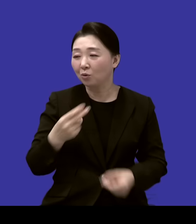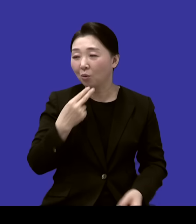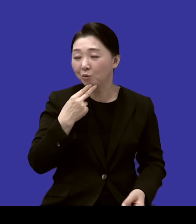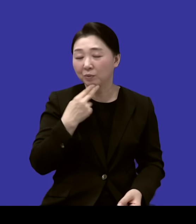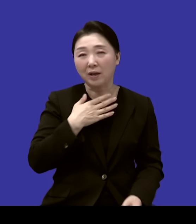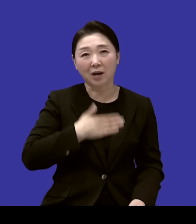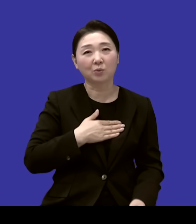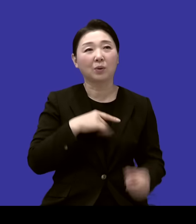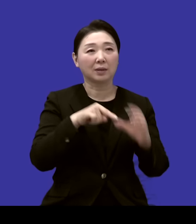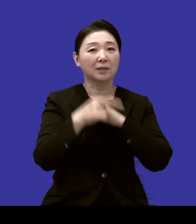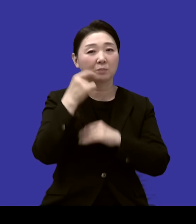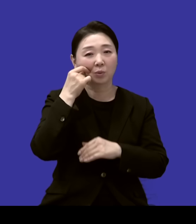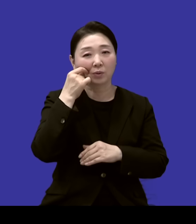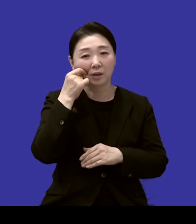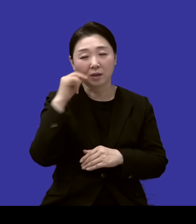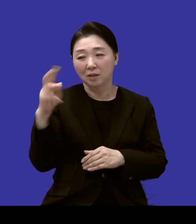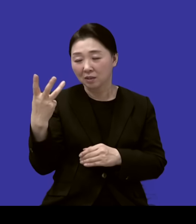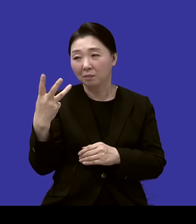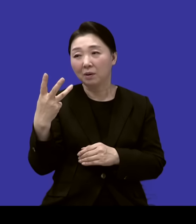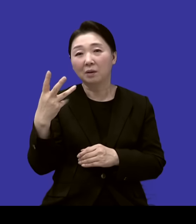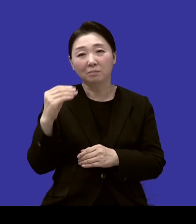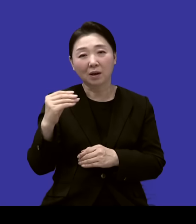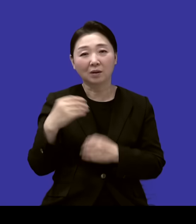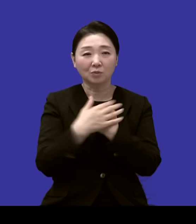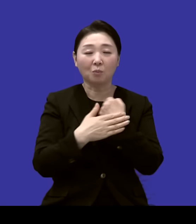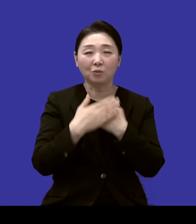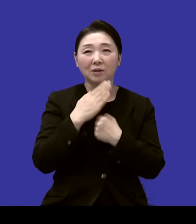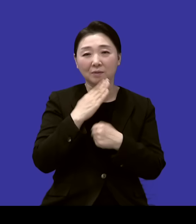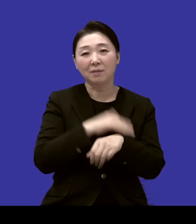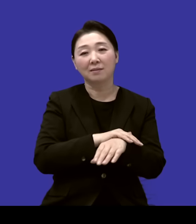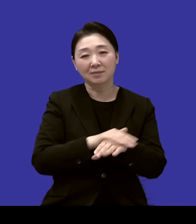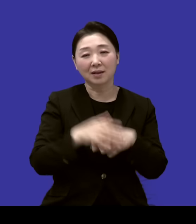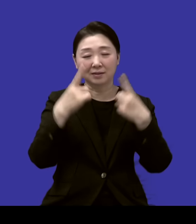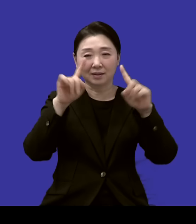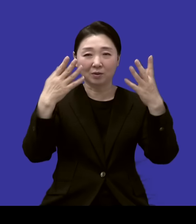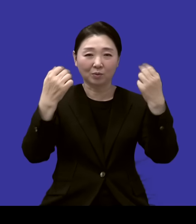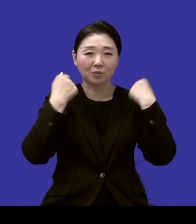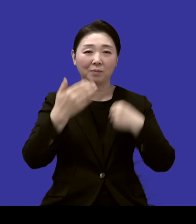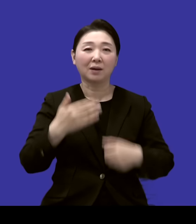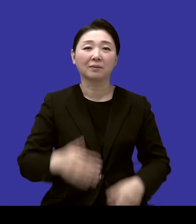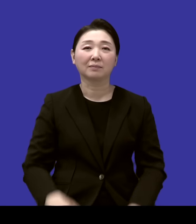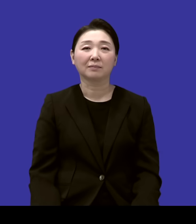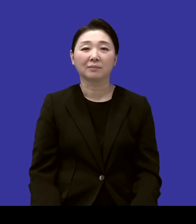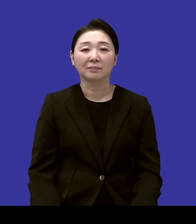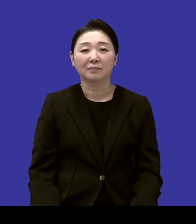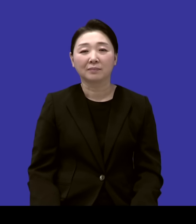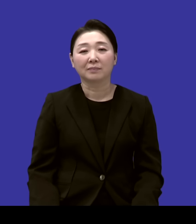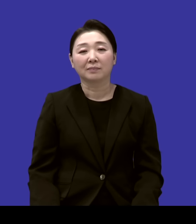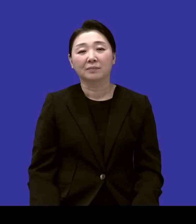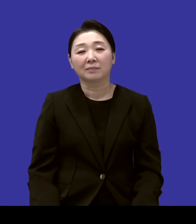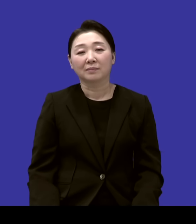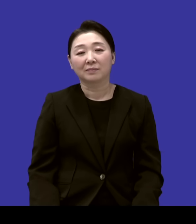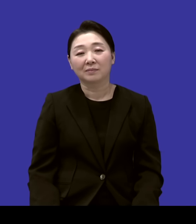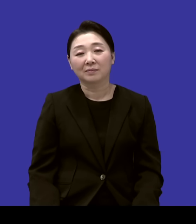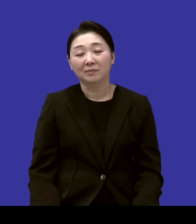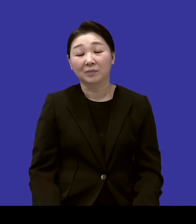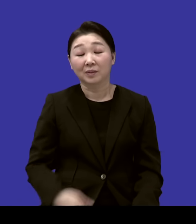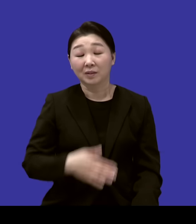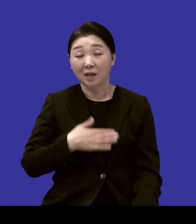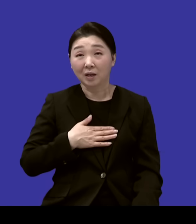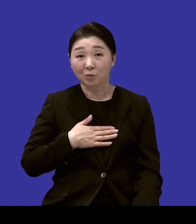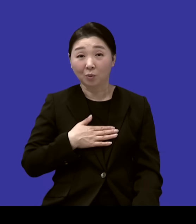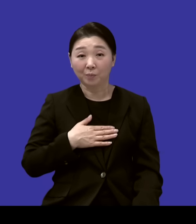못 갔을 거예요. 근데 그 400 덕분에 정말 기적적으로 대학 졸업을 하게 되었고 그리고 제가 학습지 교사를 하게